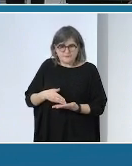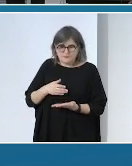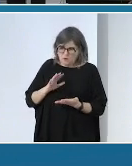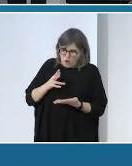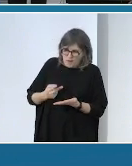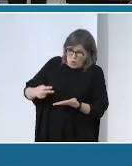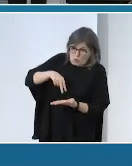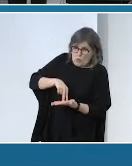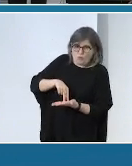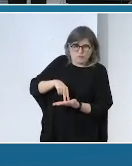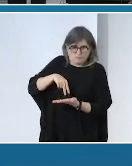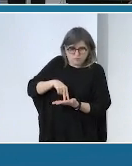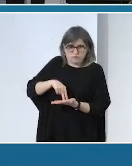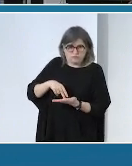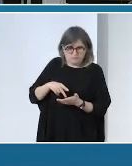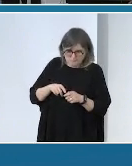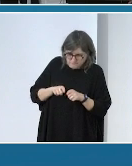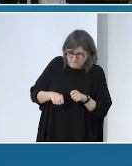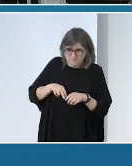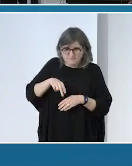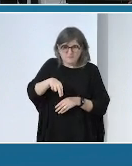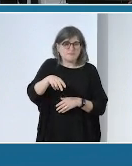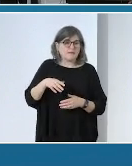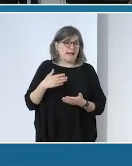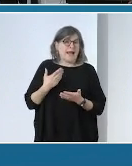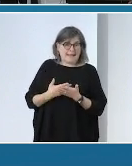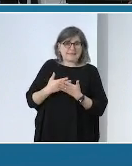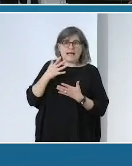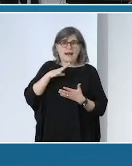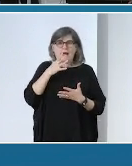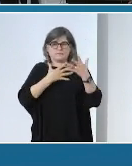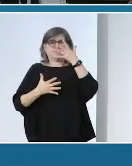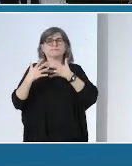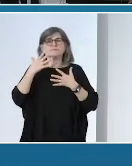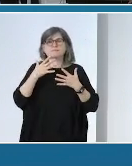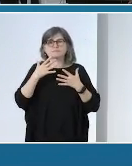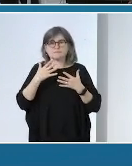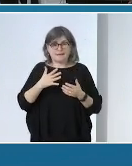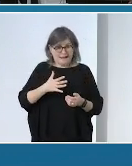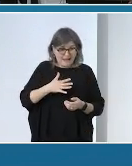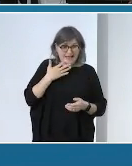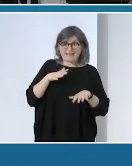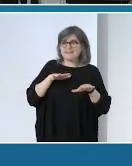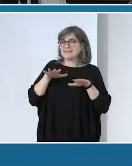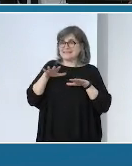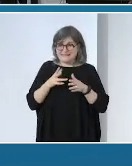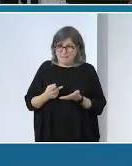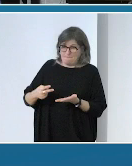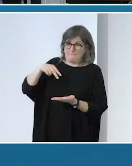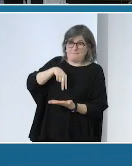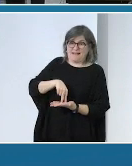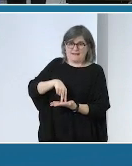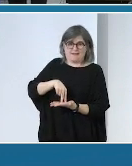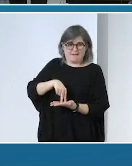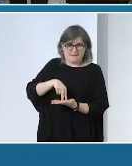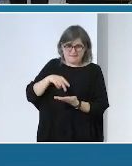Après, c'est la conséquence de tout, quoi. C'est que c'est grâce au système vestibulaire qu'on tient debout.